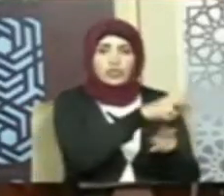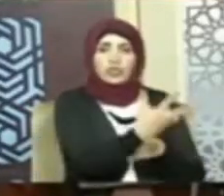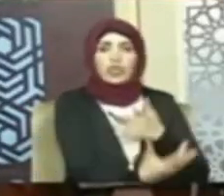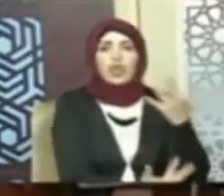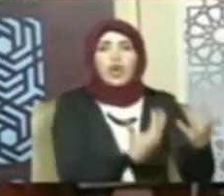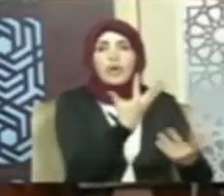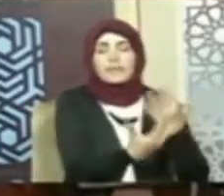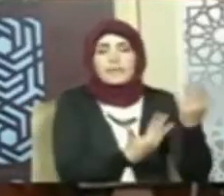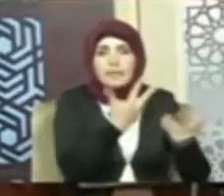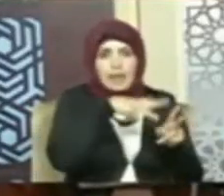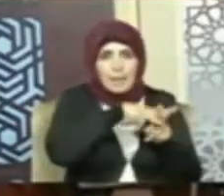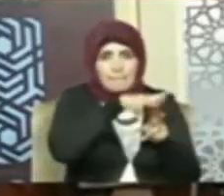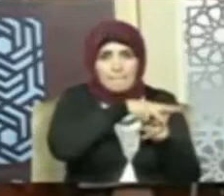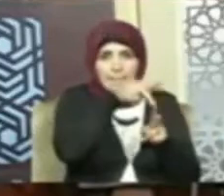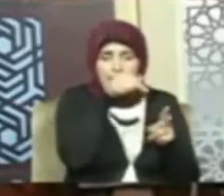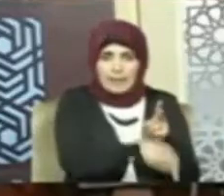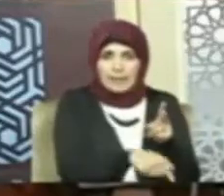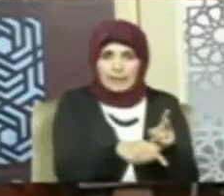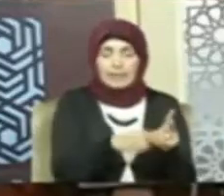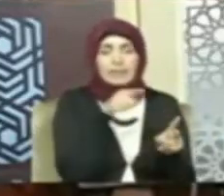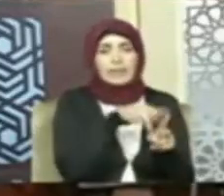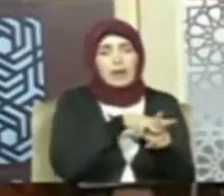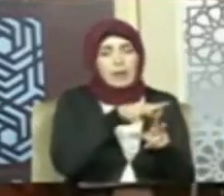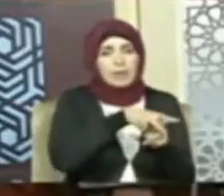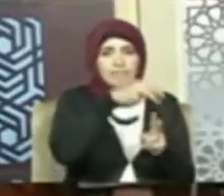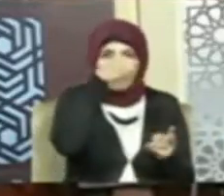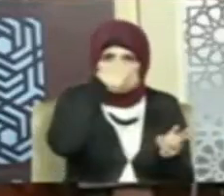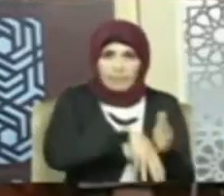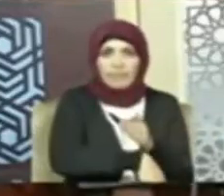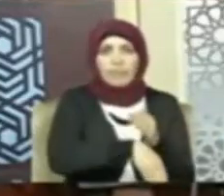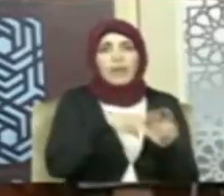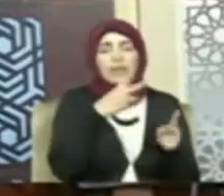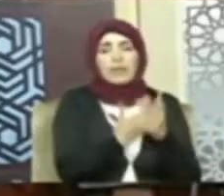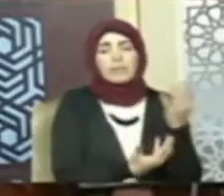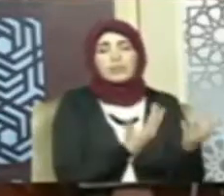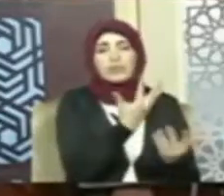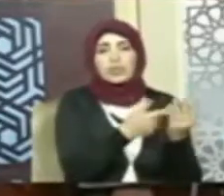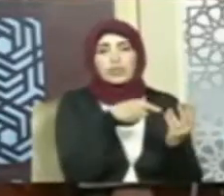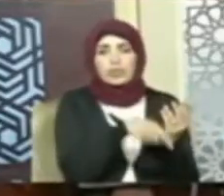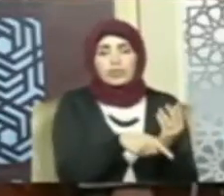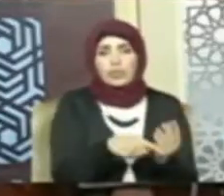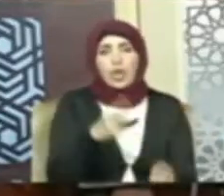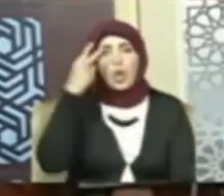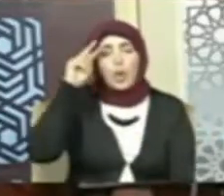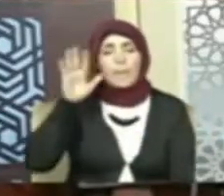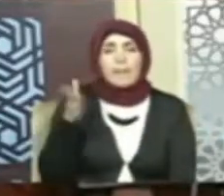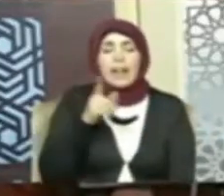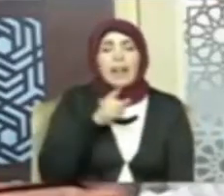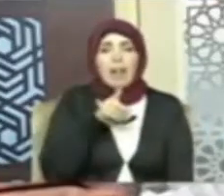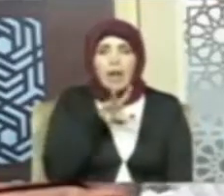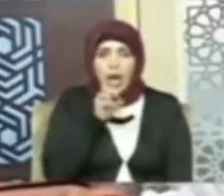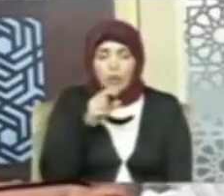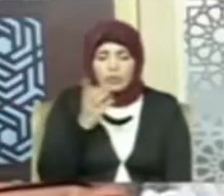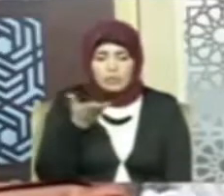يصلاها مذموما مدحورا ومن أراد الآخرة